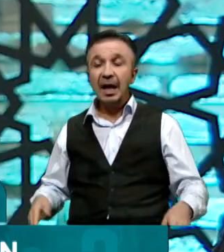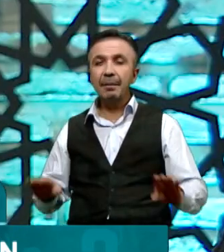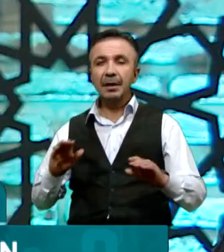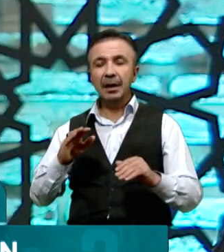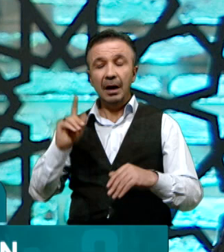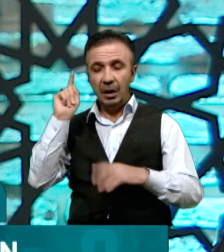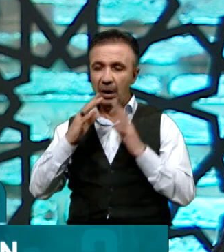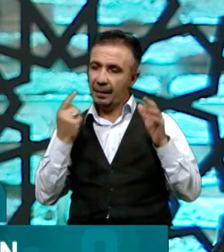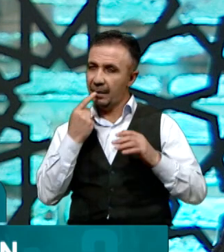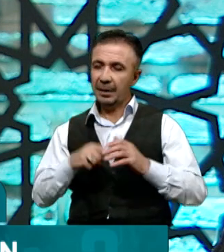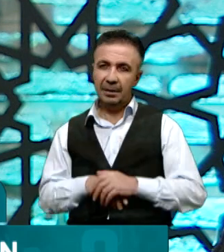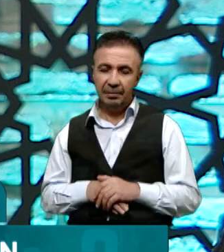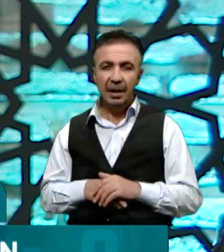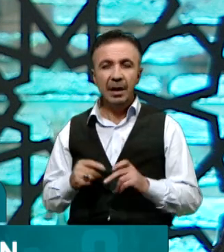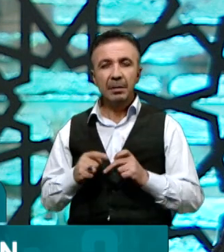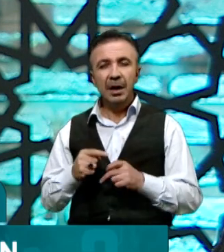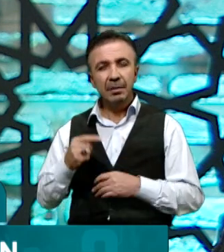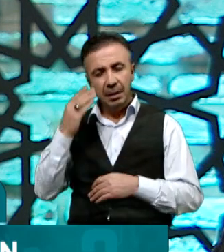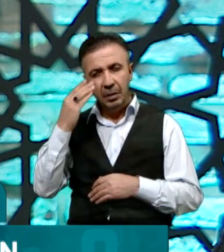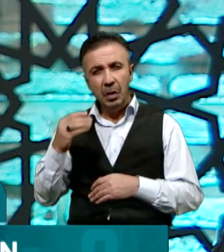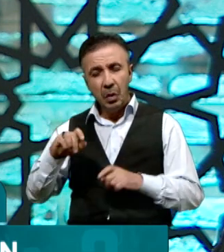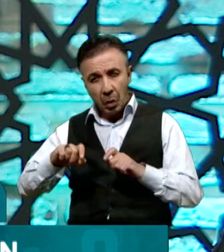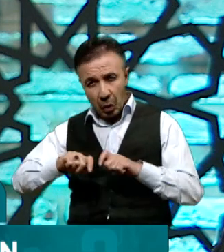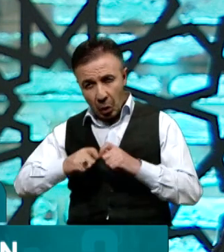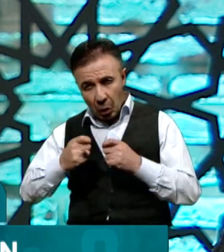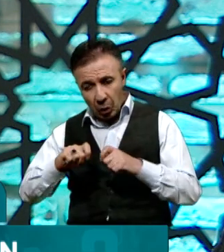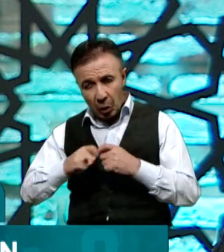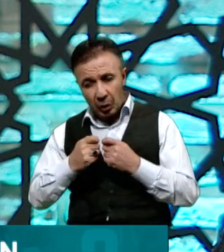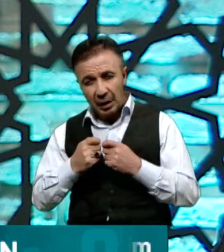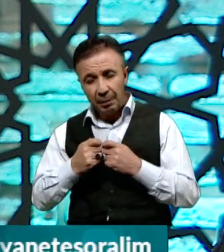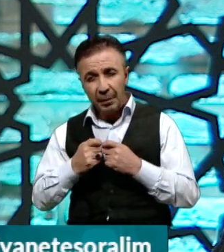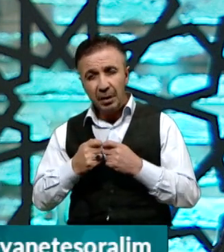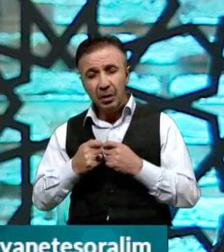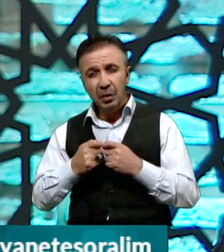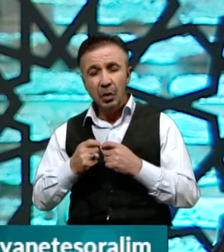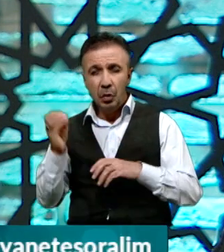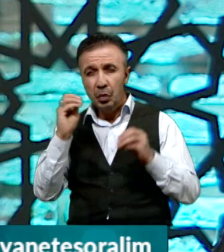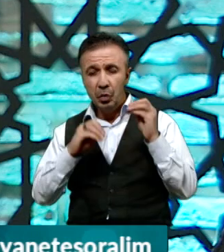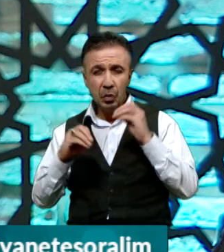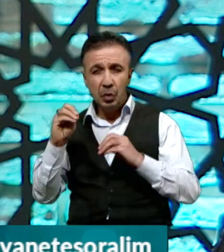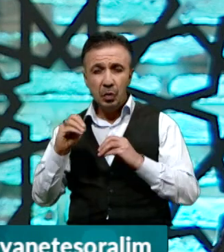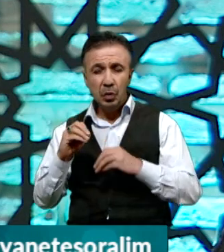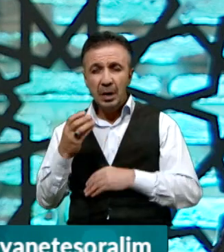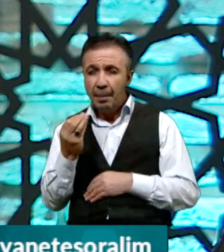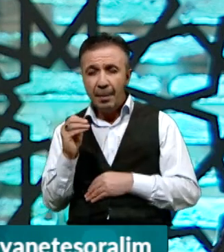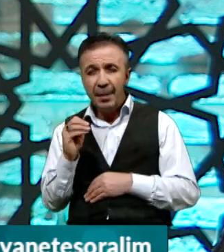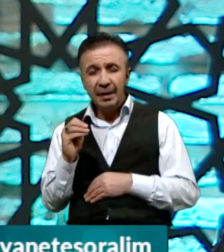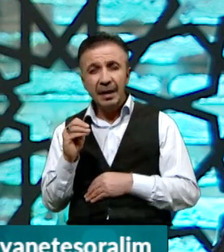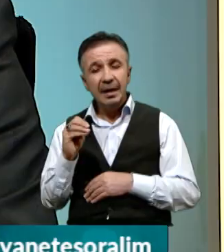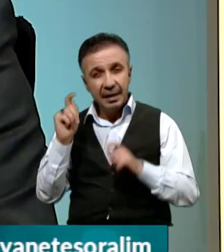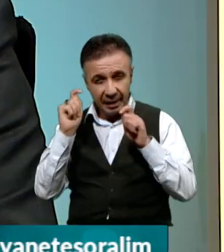etsin. Pınar Hanım hayırlı yayınlar demiş. Örgüden yapılan süs bebekleri kullanmakta, bunları satmakta bir problem var mı